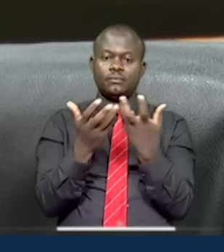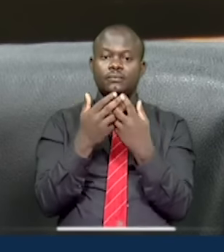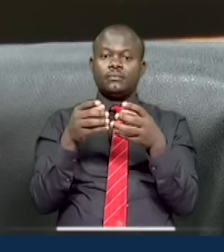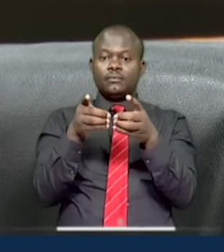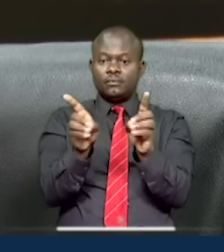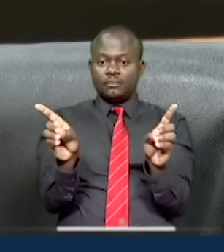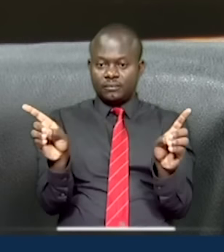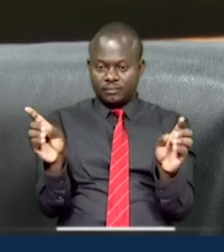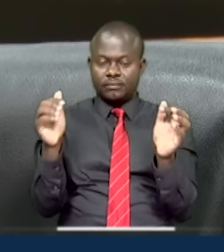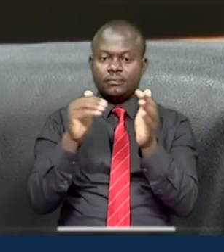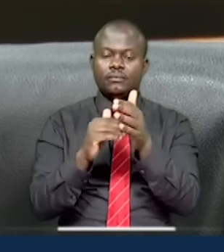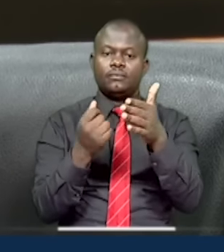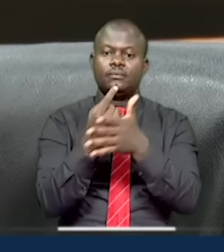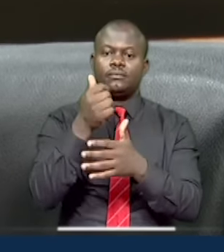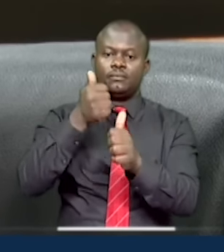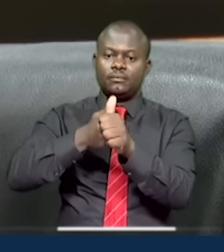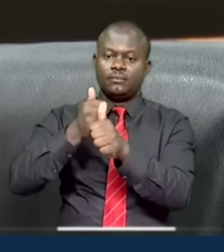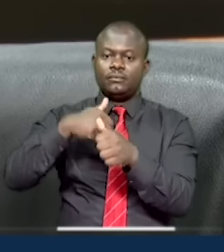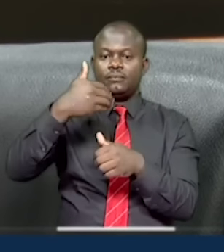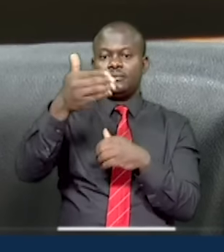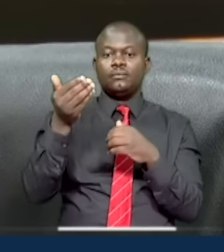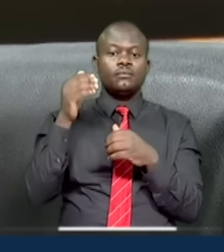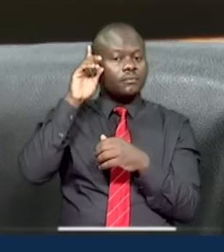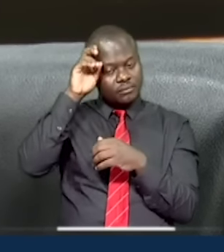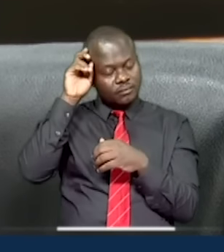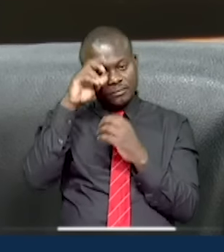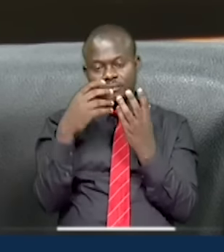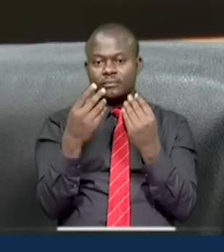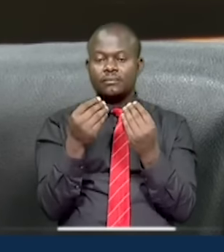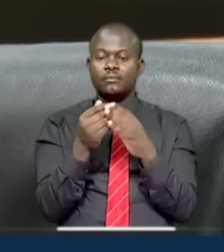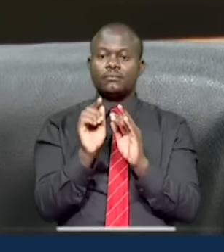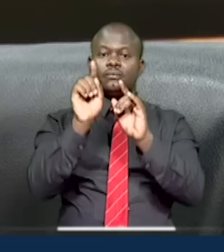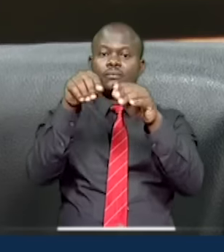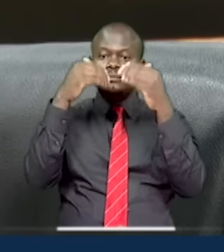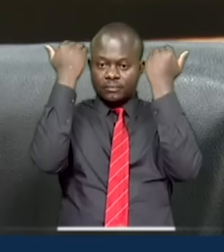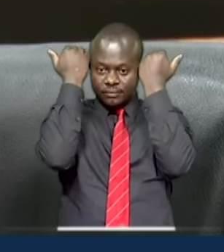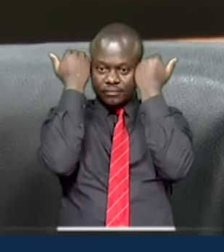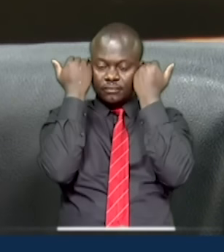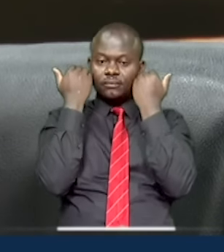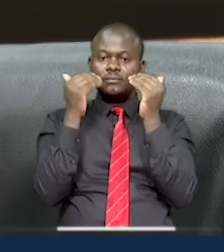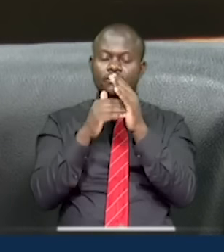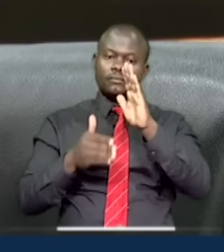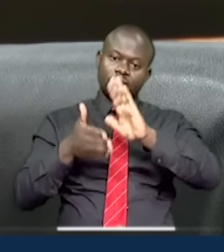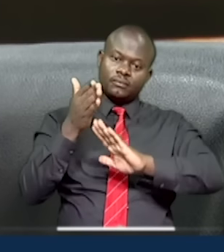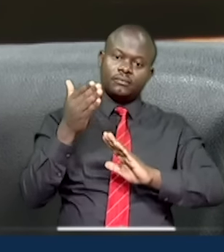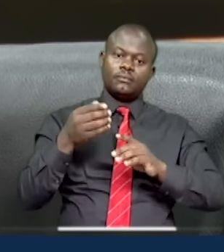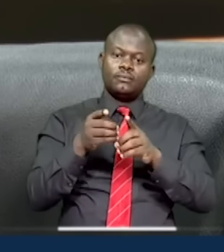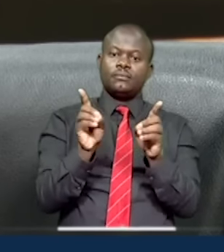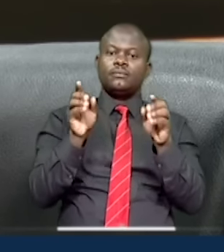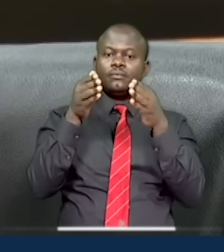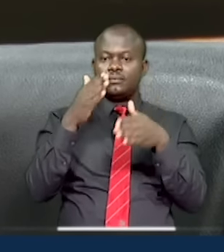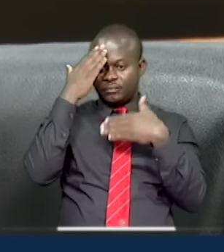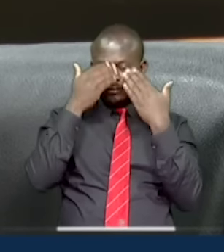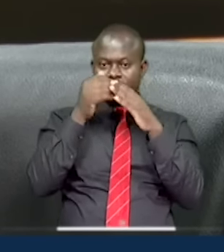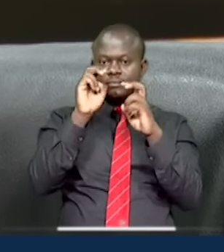gatanya bigatuma buri wese yumva byoroshye kugana inkiko no guhita agenda atandukana n'umuntu kuko hari